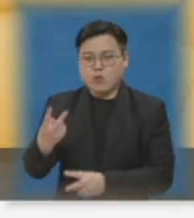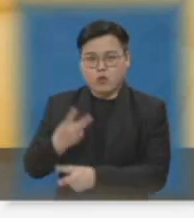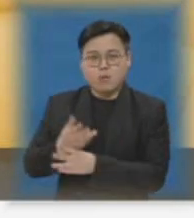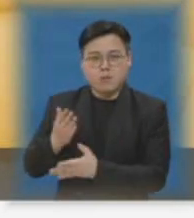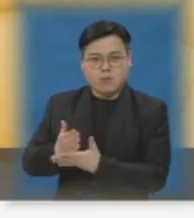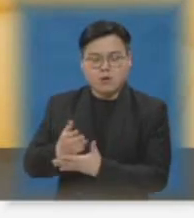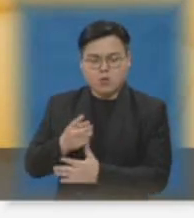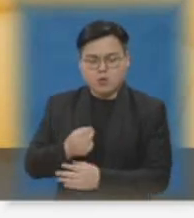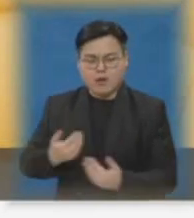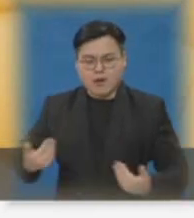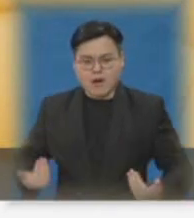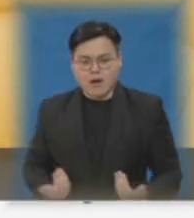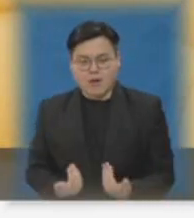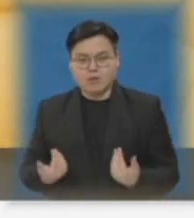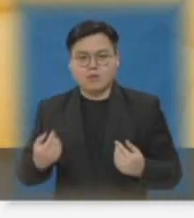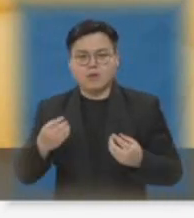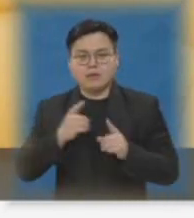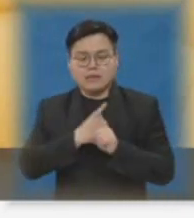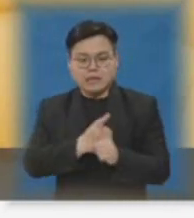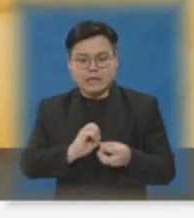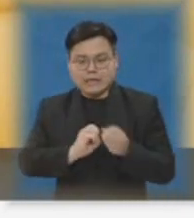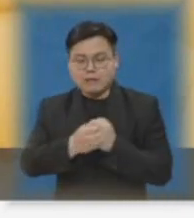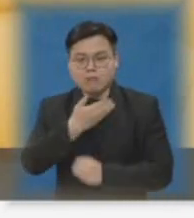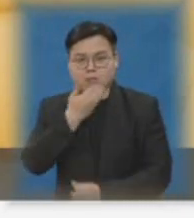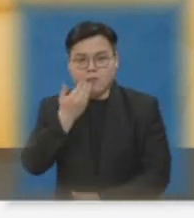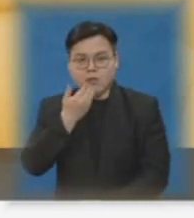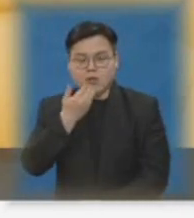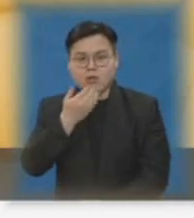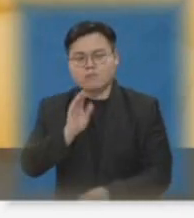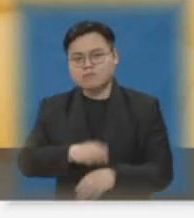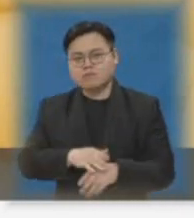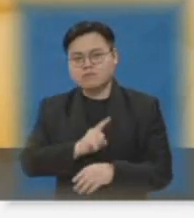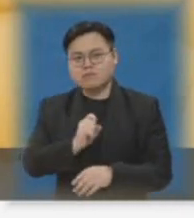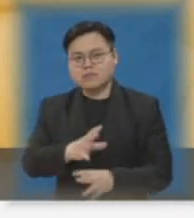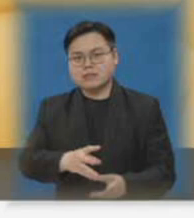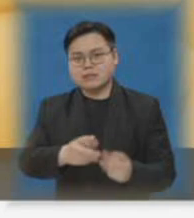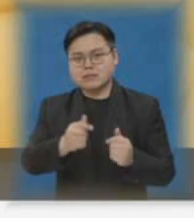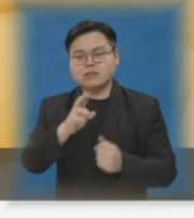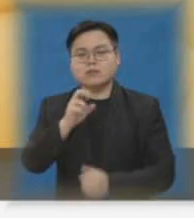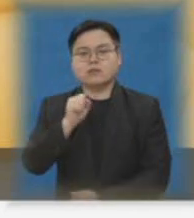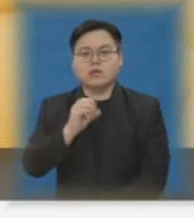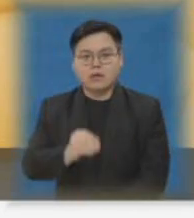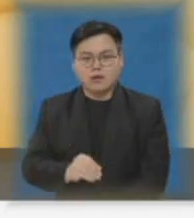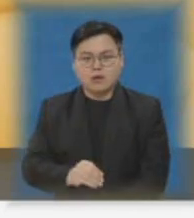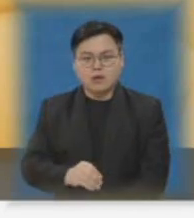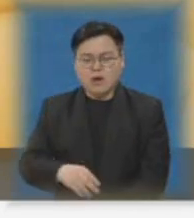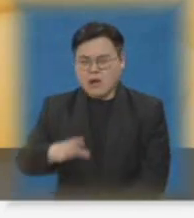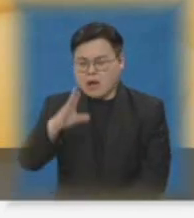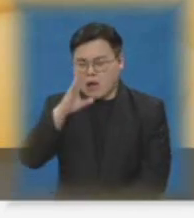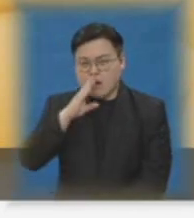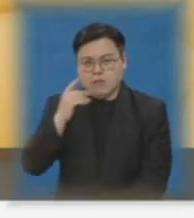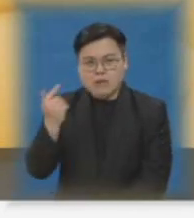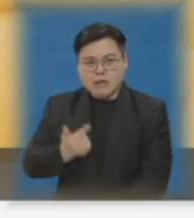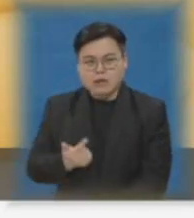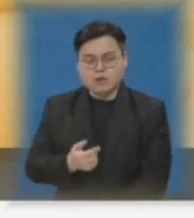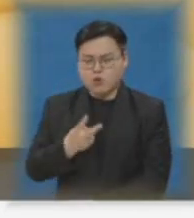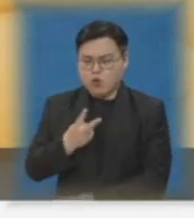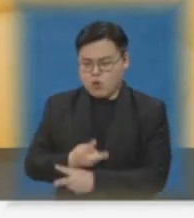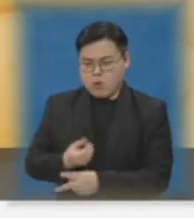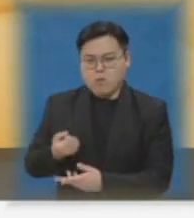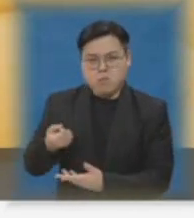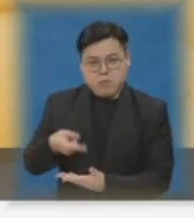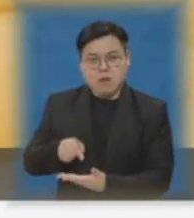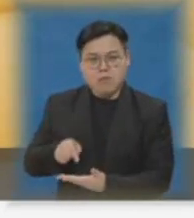практик хэрэгжихгүй байгаа. Тэр практикийг яаж засах юм? А бүр ноцтой хууль ингээд заачаад